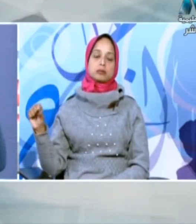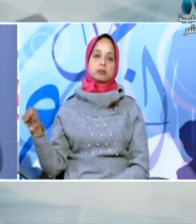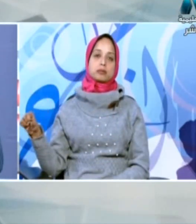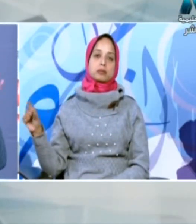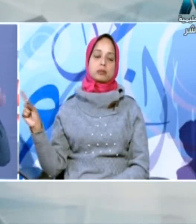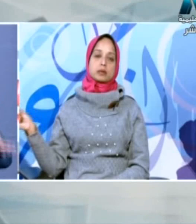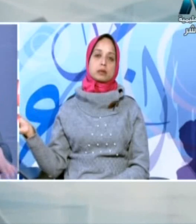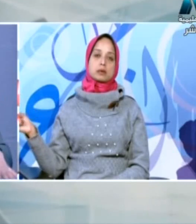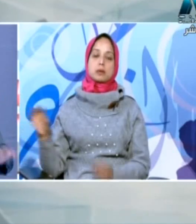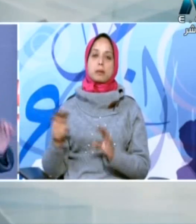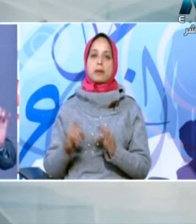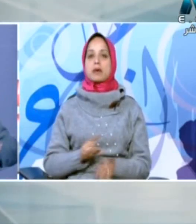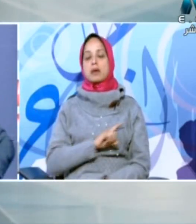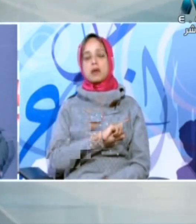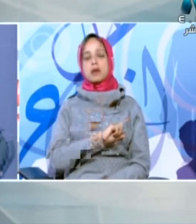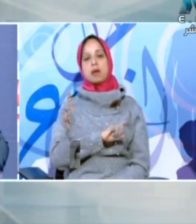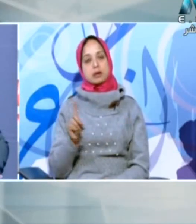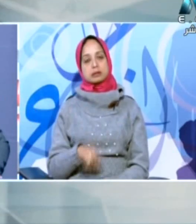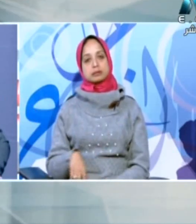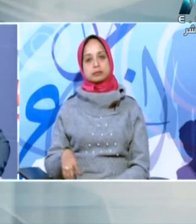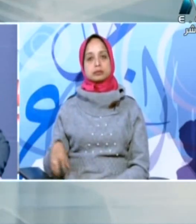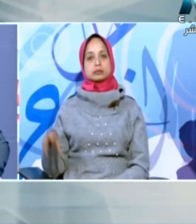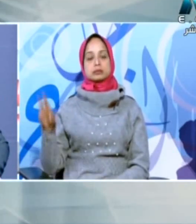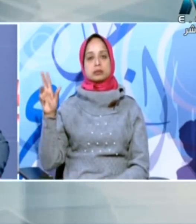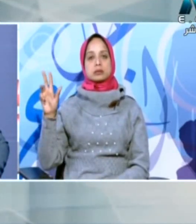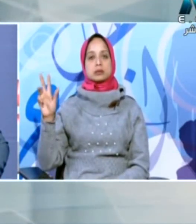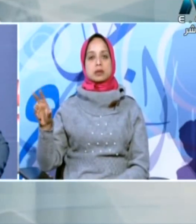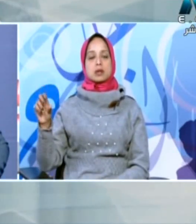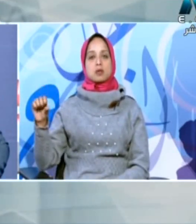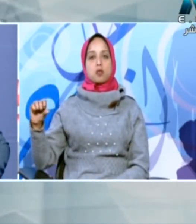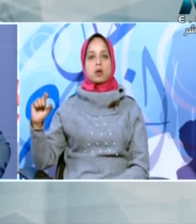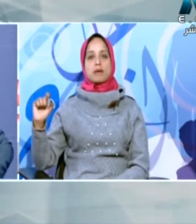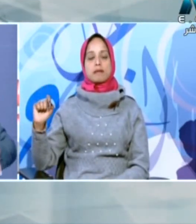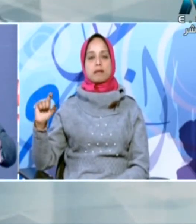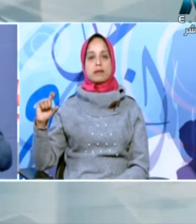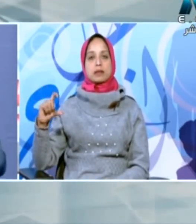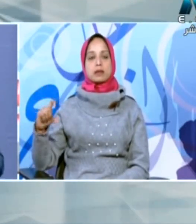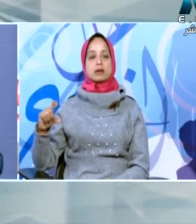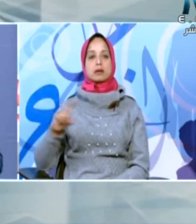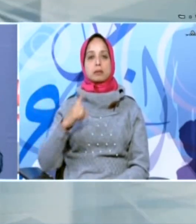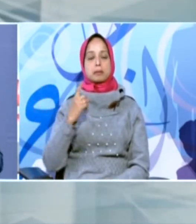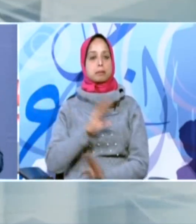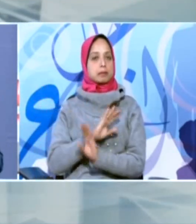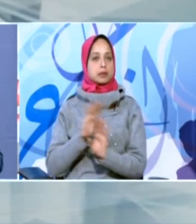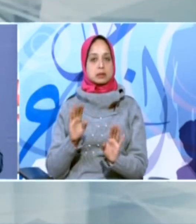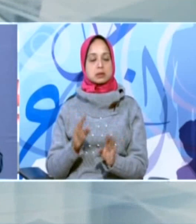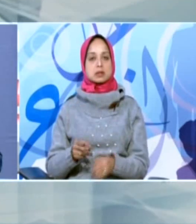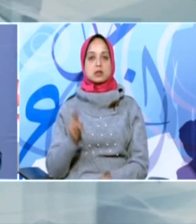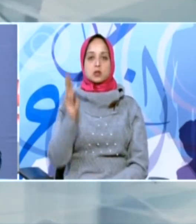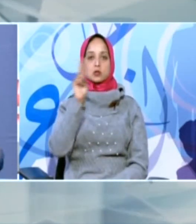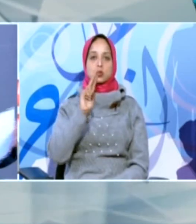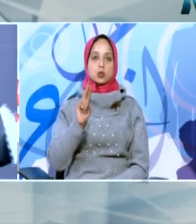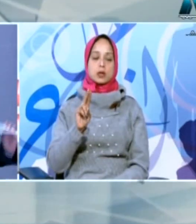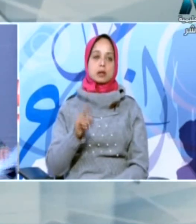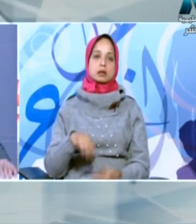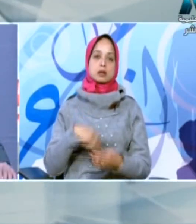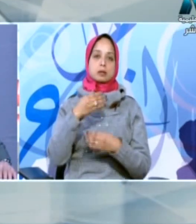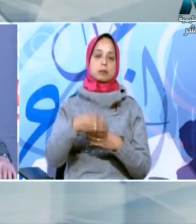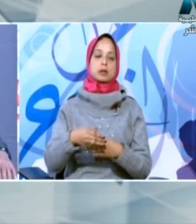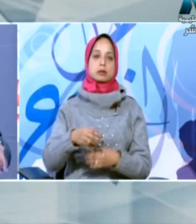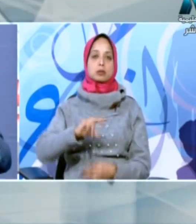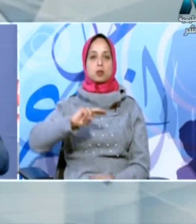مع النحاس اللي هو الوفد. الله يخليكم، نخلي بالنا من السؤال ده وندخل على السؤال اللي بعده،